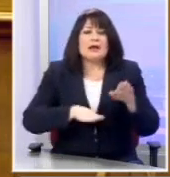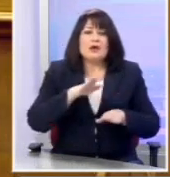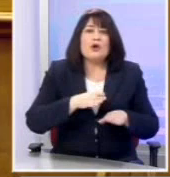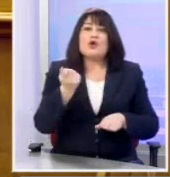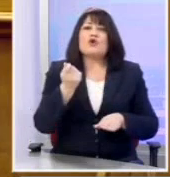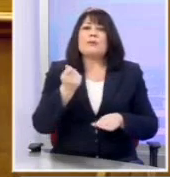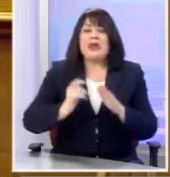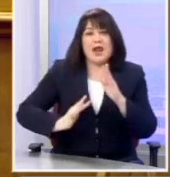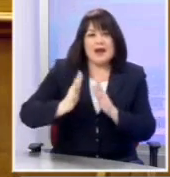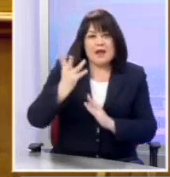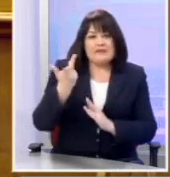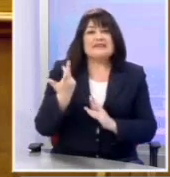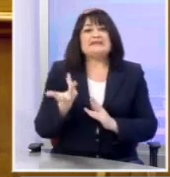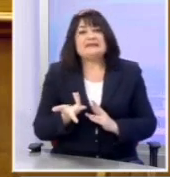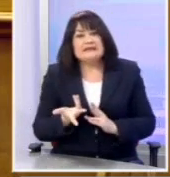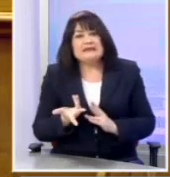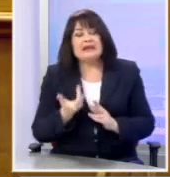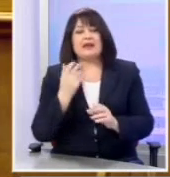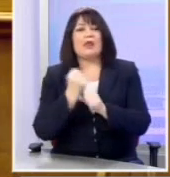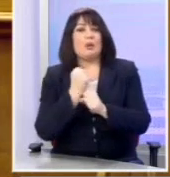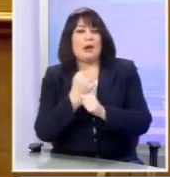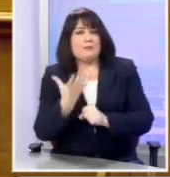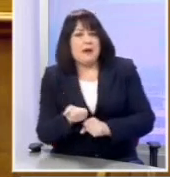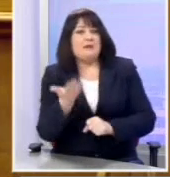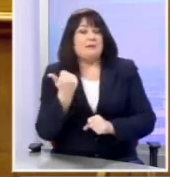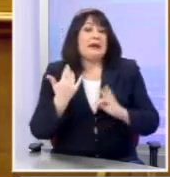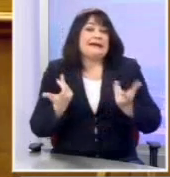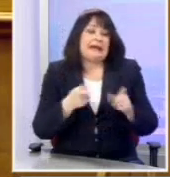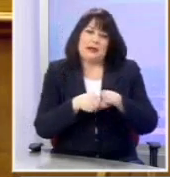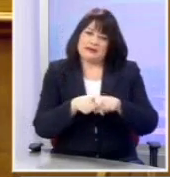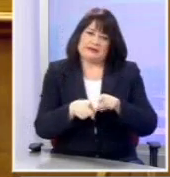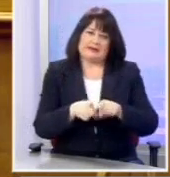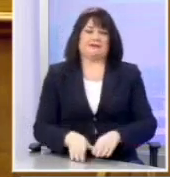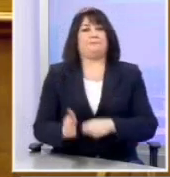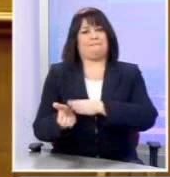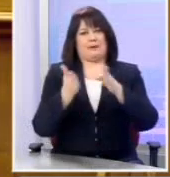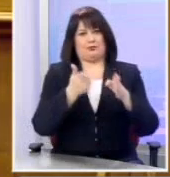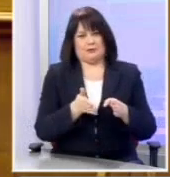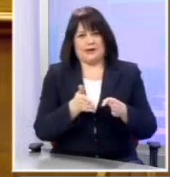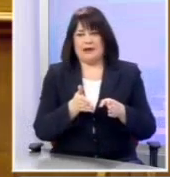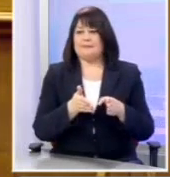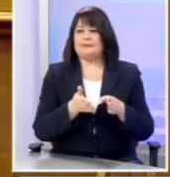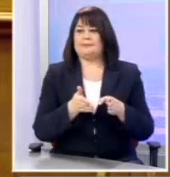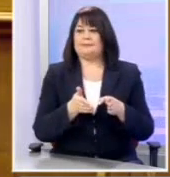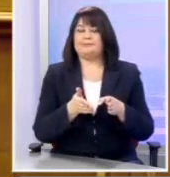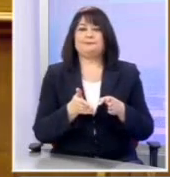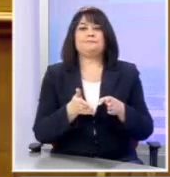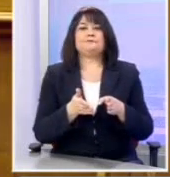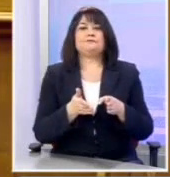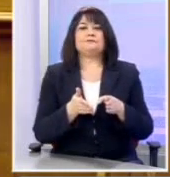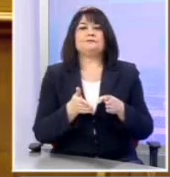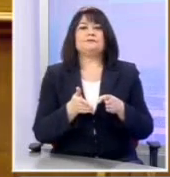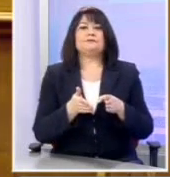οικονομίας και το μέγεθος της απασχόλησης. Έτσι, από τη μια πλευρά, το